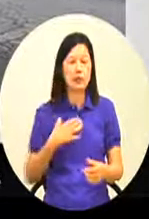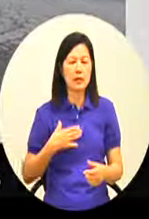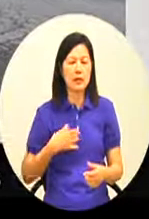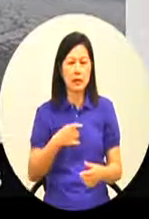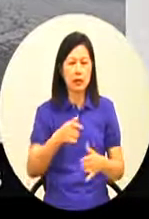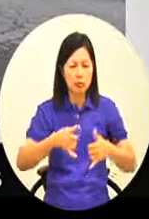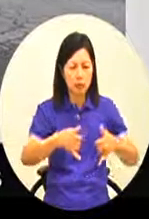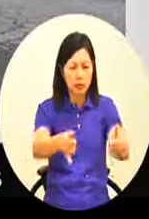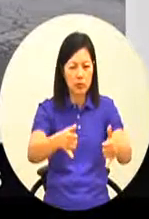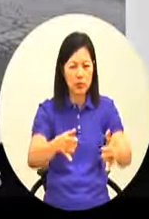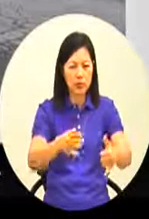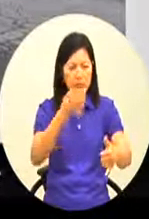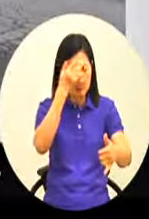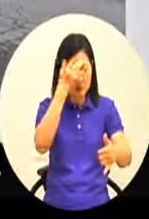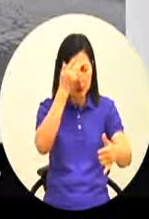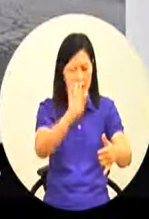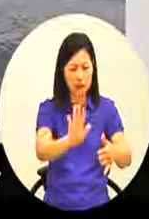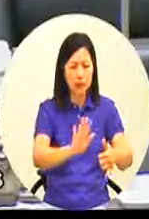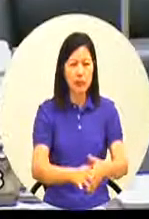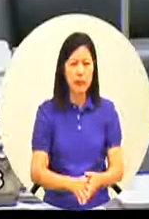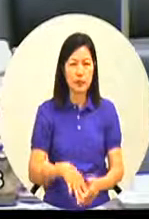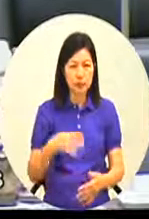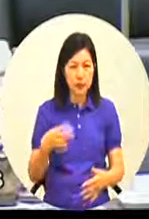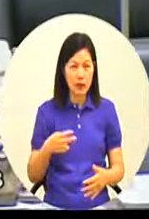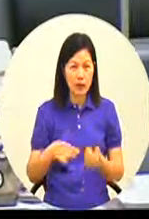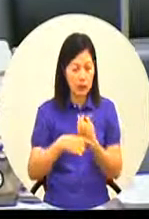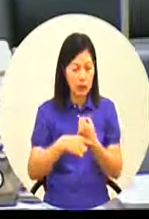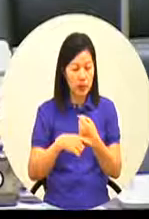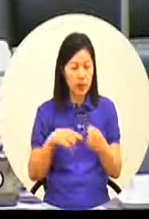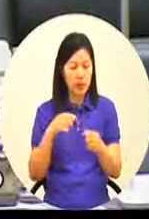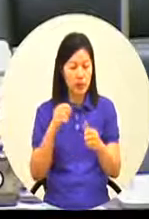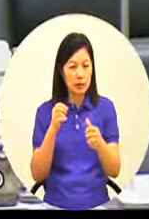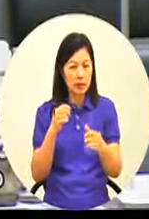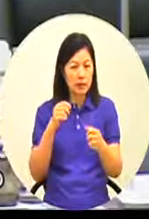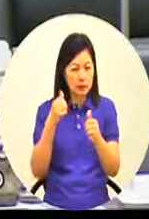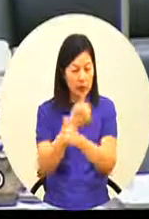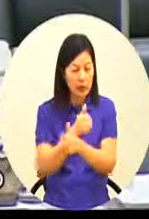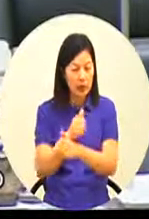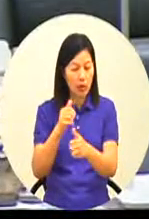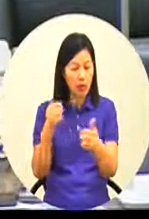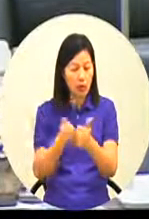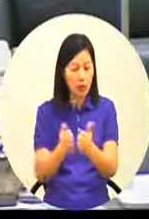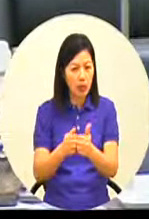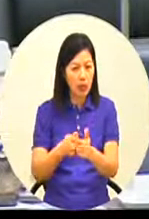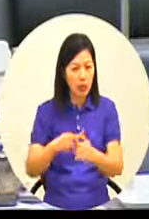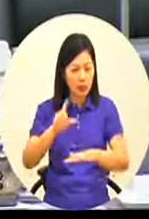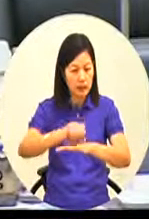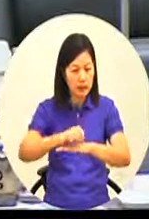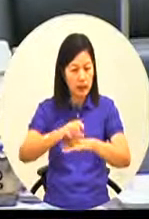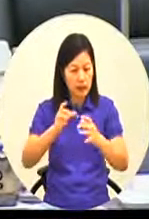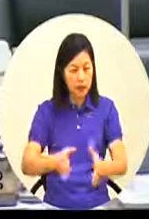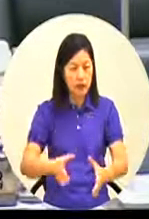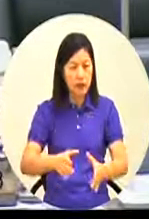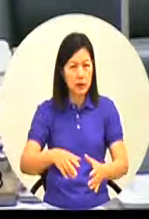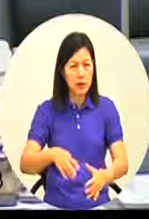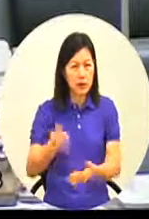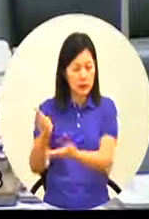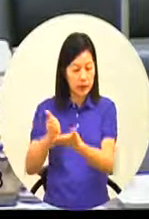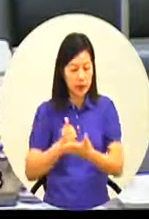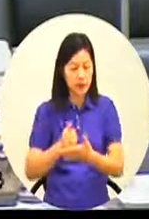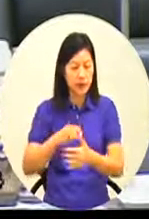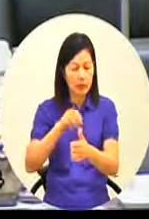我觉得我曾经跟研考会建议可以开一个课程，然后请公务局或者是养工处来给我们